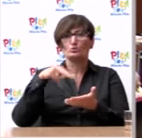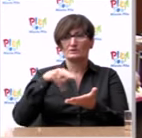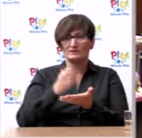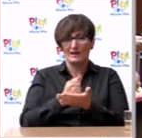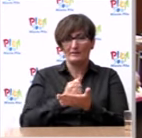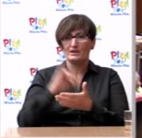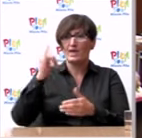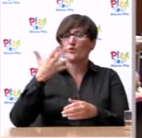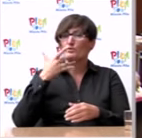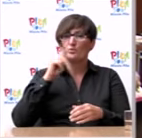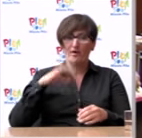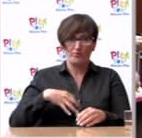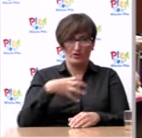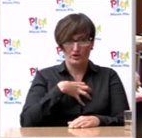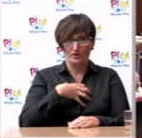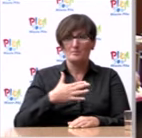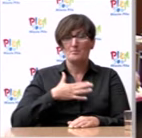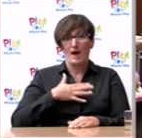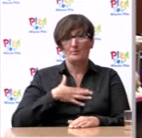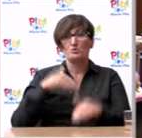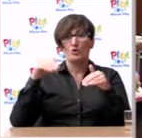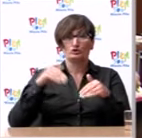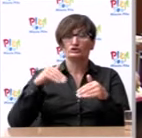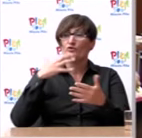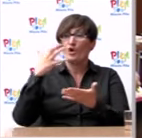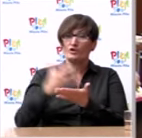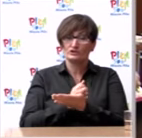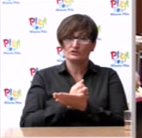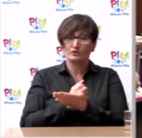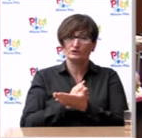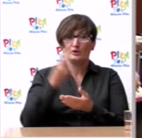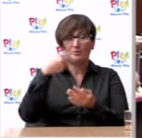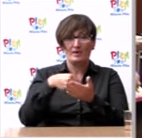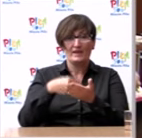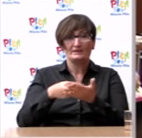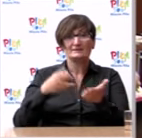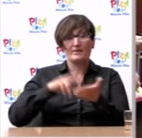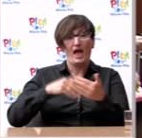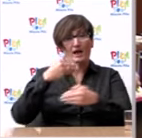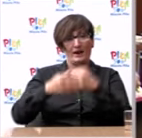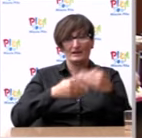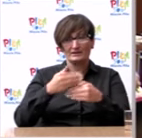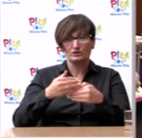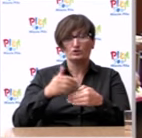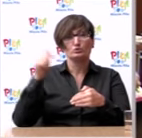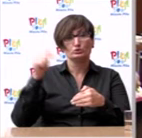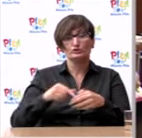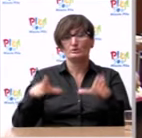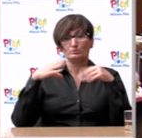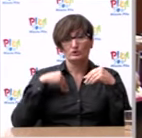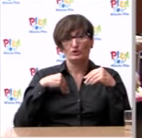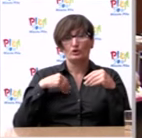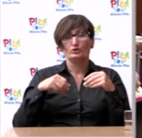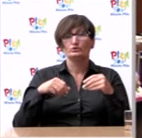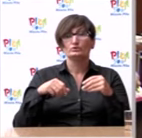Mac, czyli mamy możliwość pozyskania środków na ich szybszą realizację, musimy przyjąć je do kategorii dróg